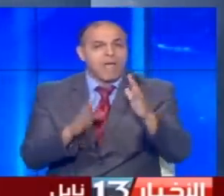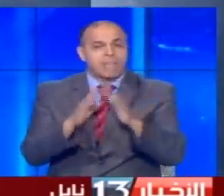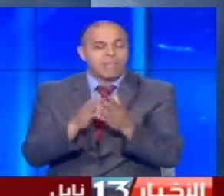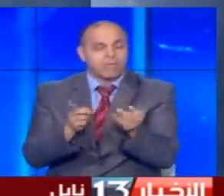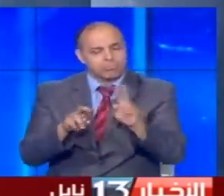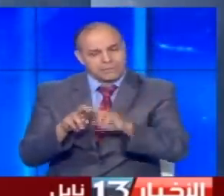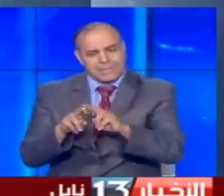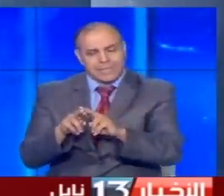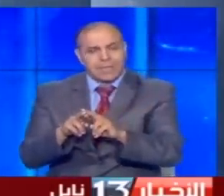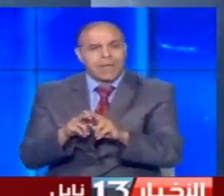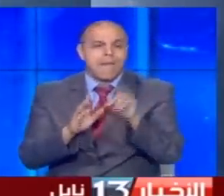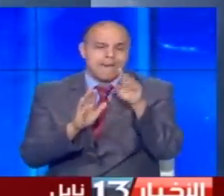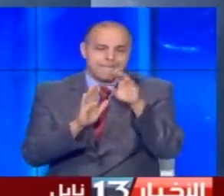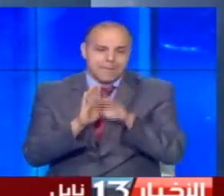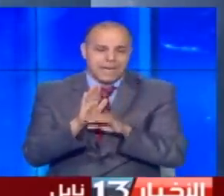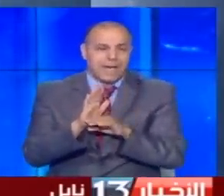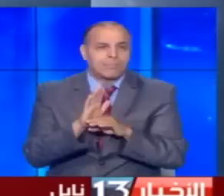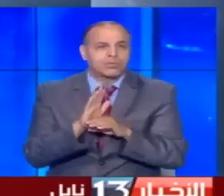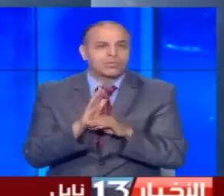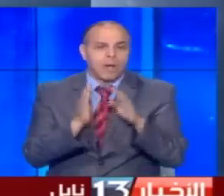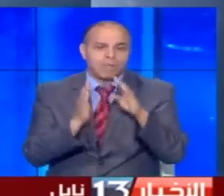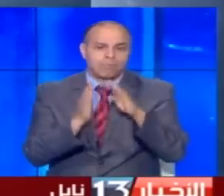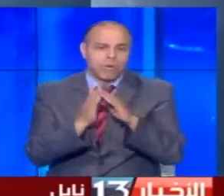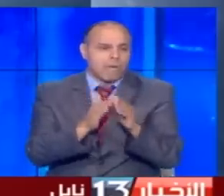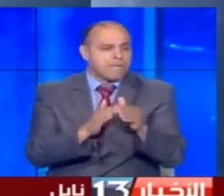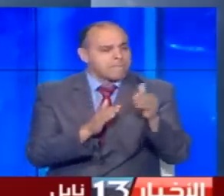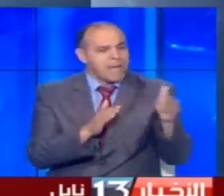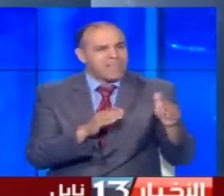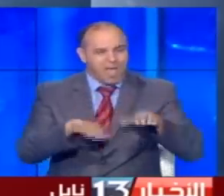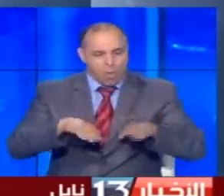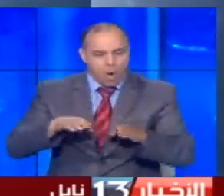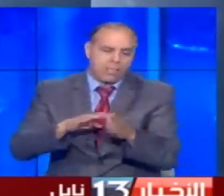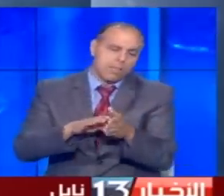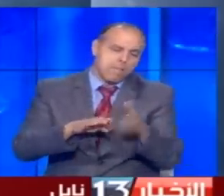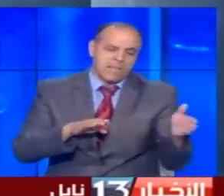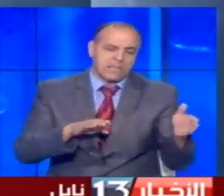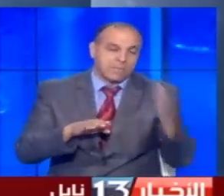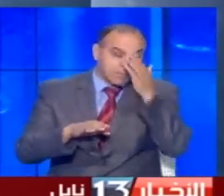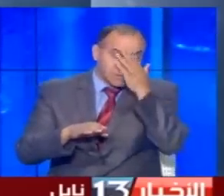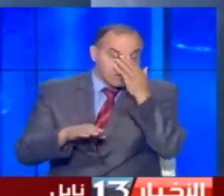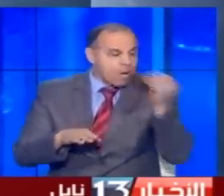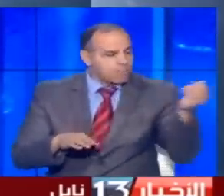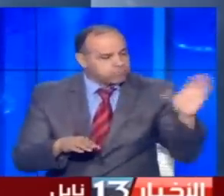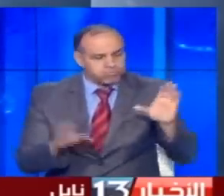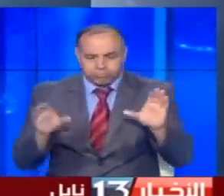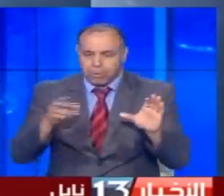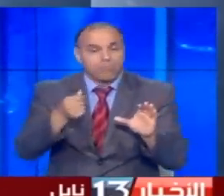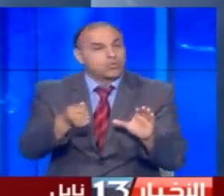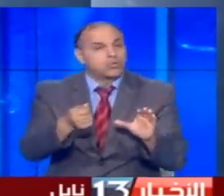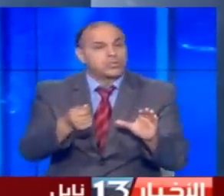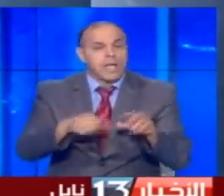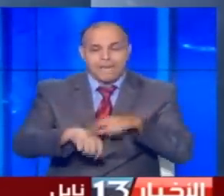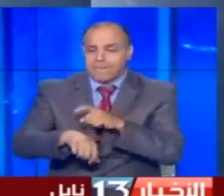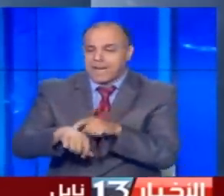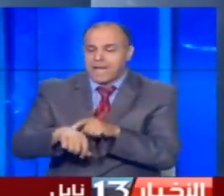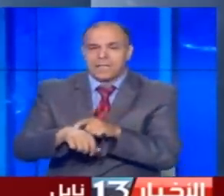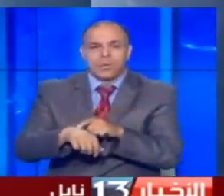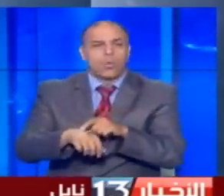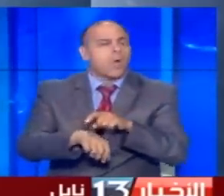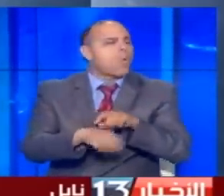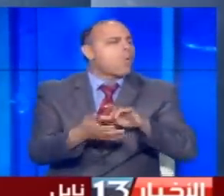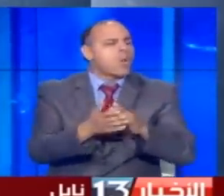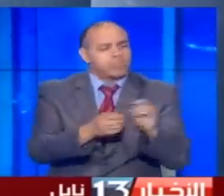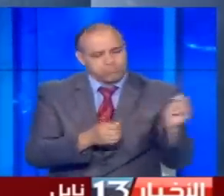ووضع برنامج لنقل مساكن المقامه على حافه الاوديه وصرف اعتمادات فوريه البلديات والجماعات المحليه